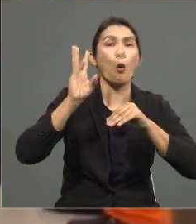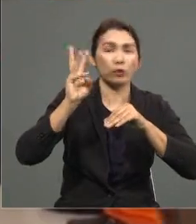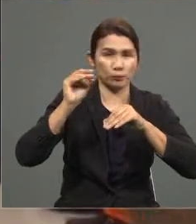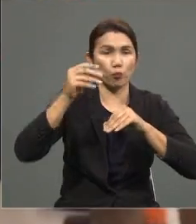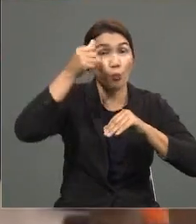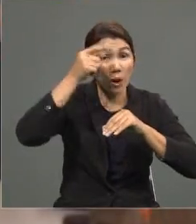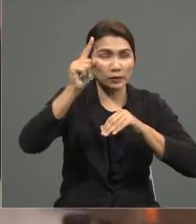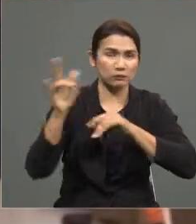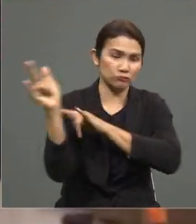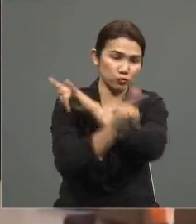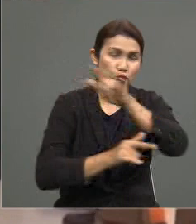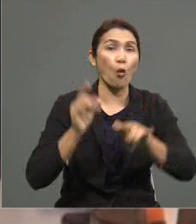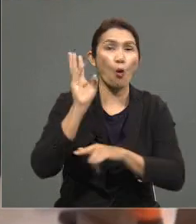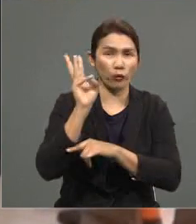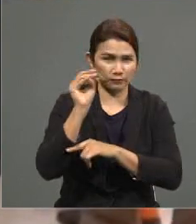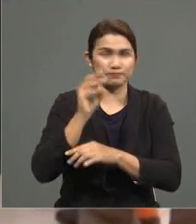วัน